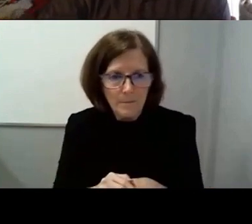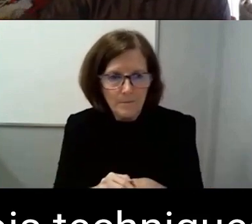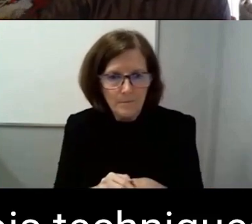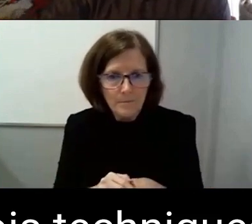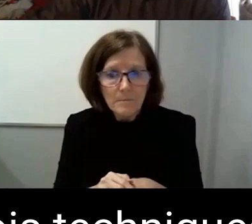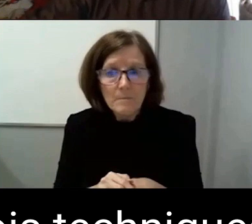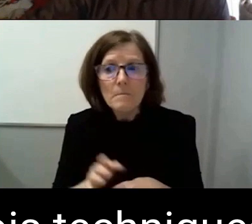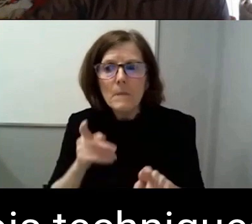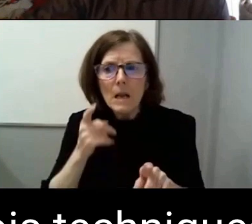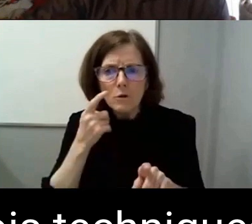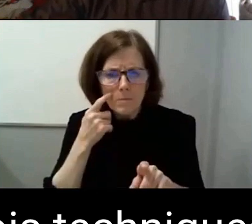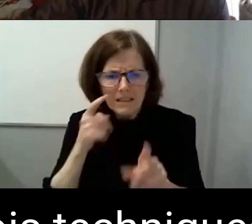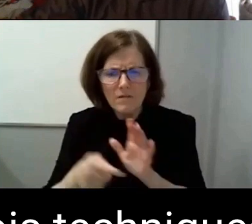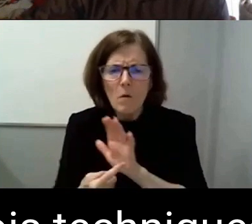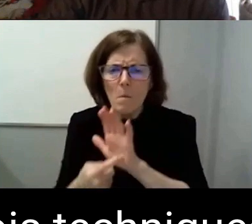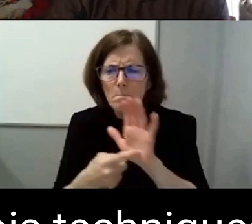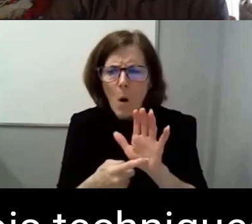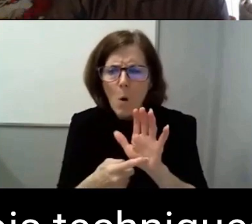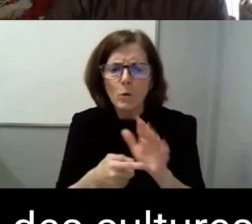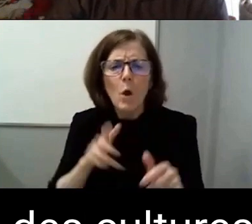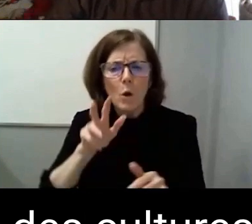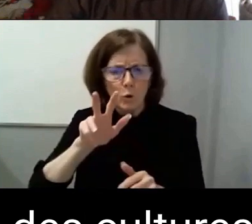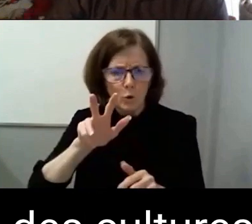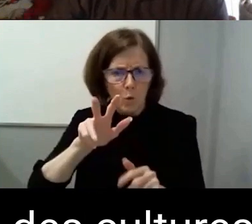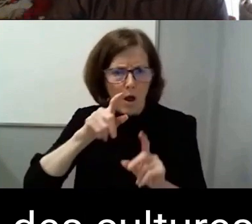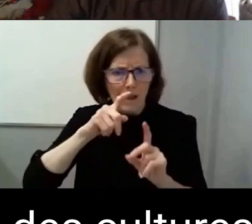Je pense que je vais vous montrer peut-être trois techniques.